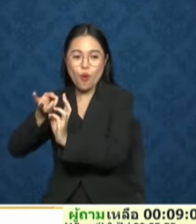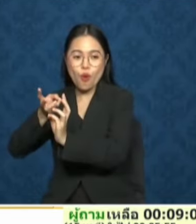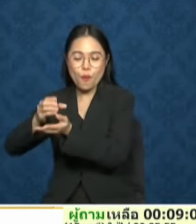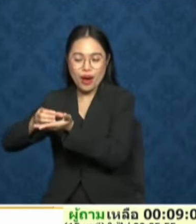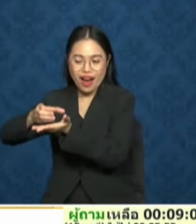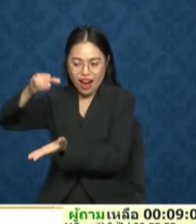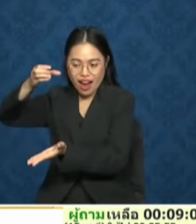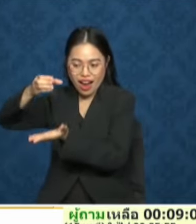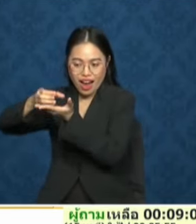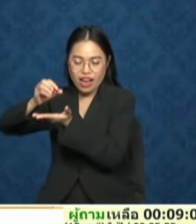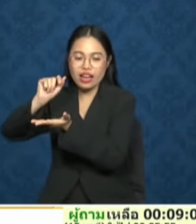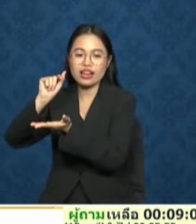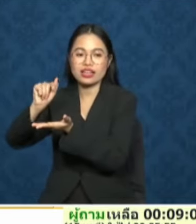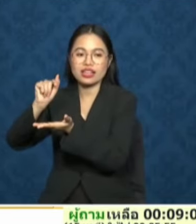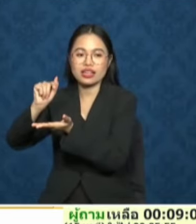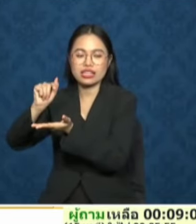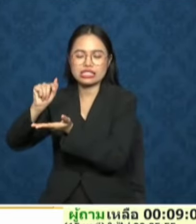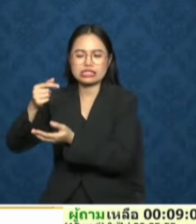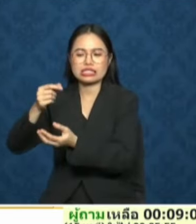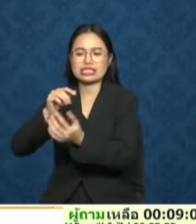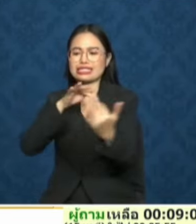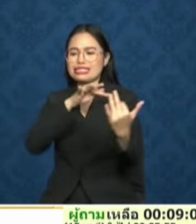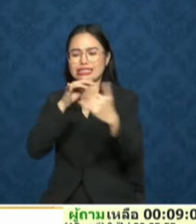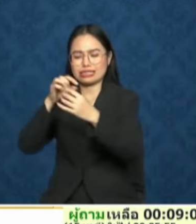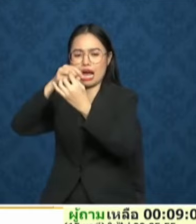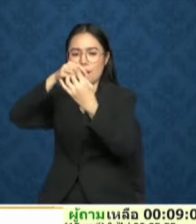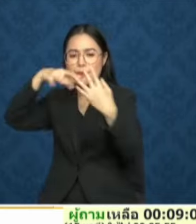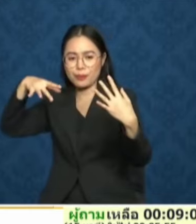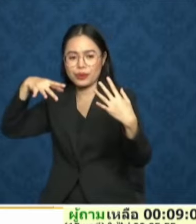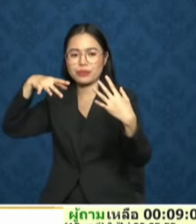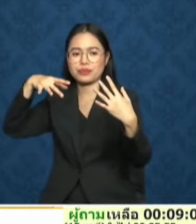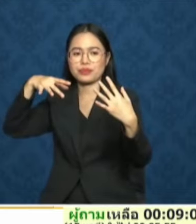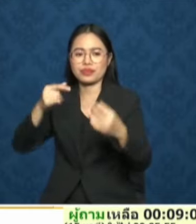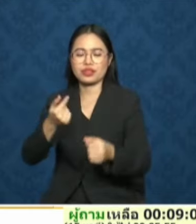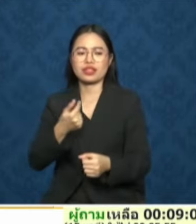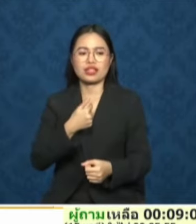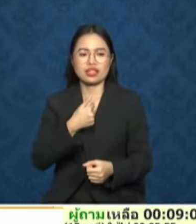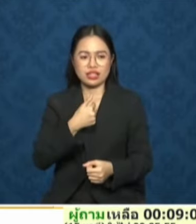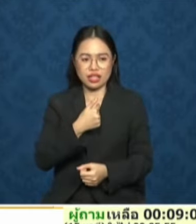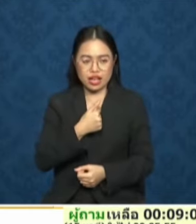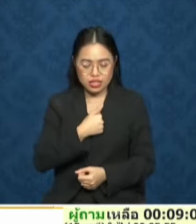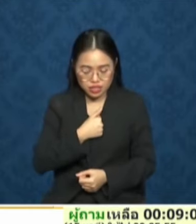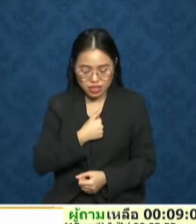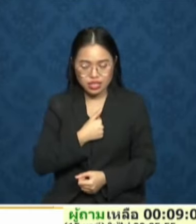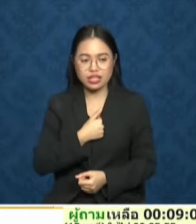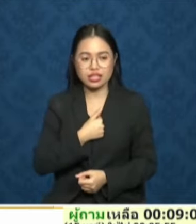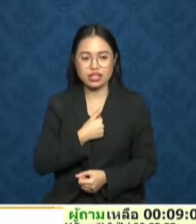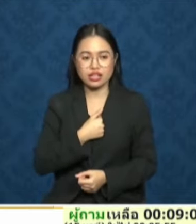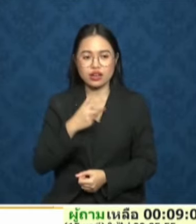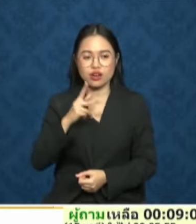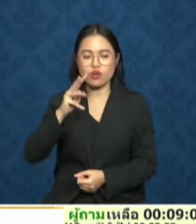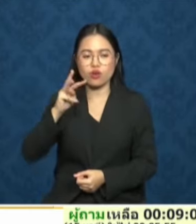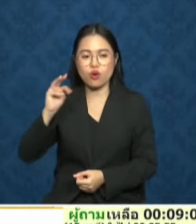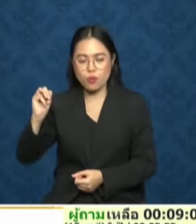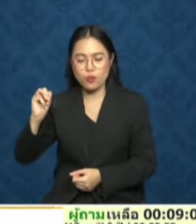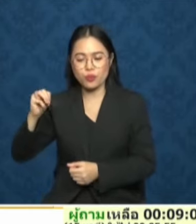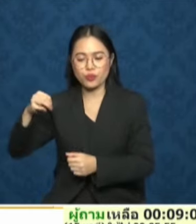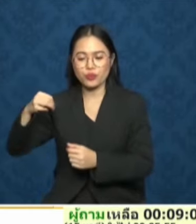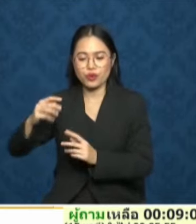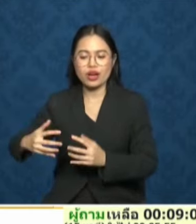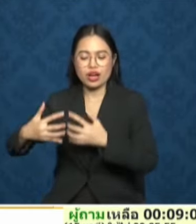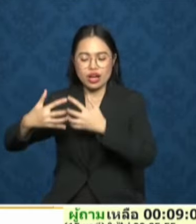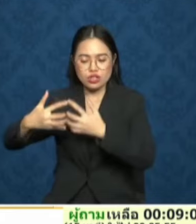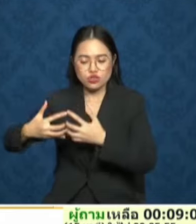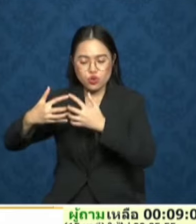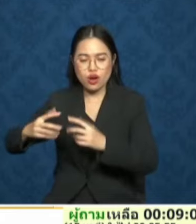น การเข้าใจผแบบนี้นะคะดิฉันเอง ทางกรมสัยากรทางอุสาหก